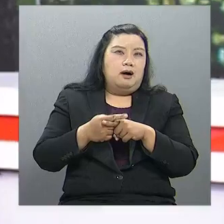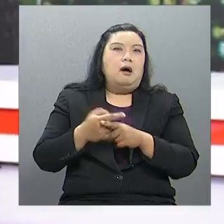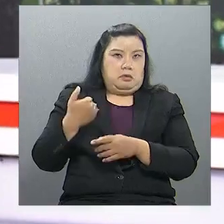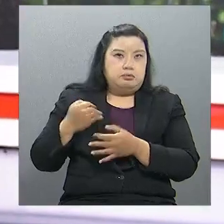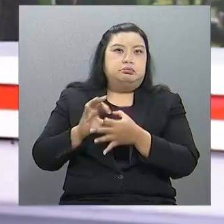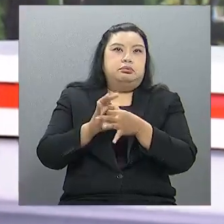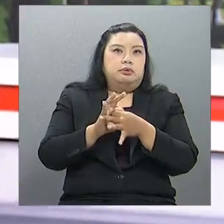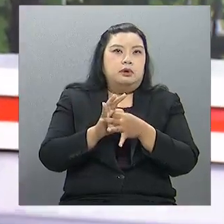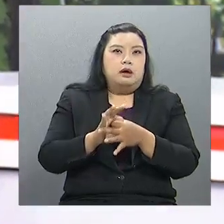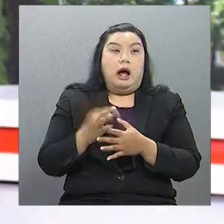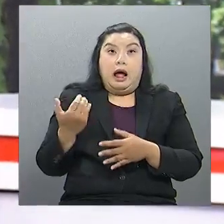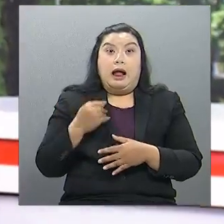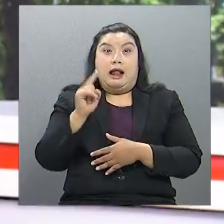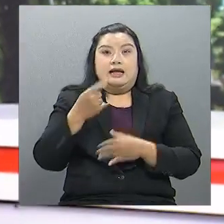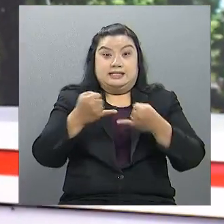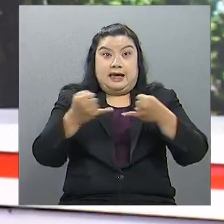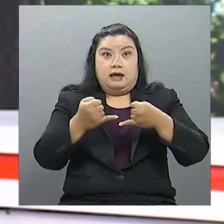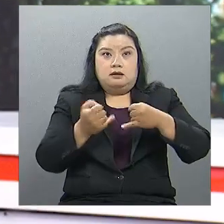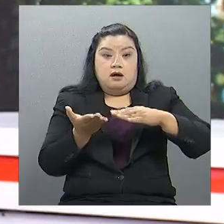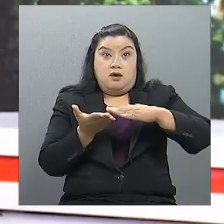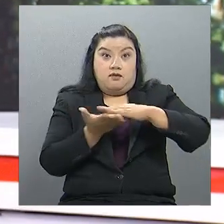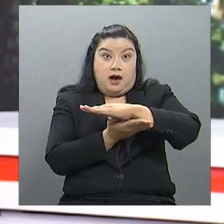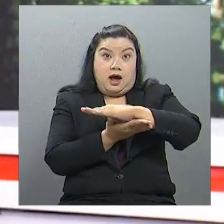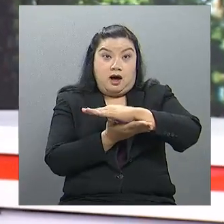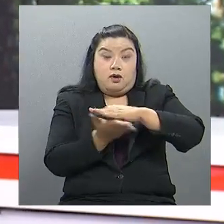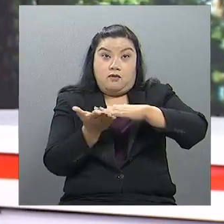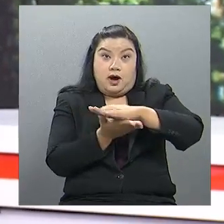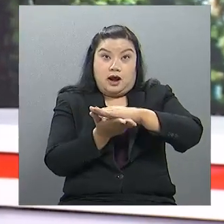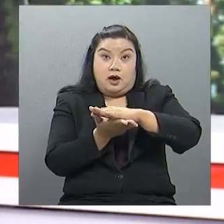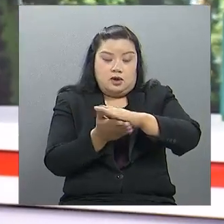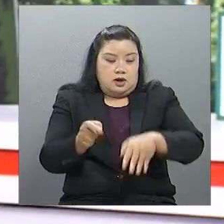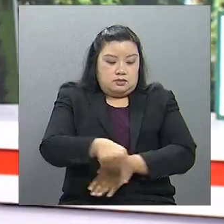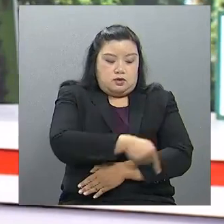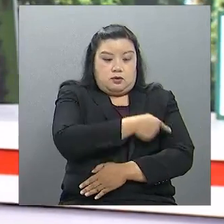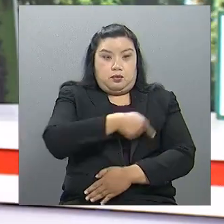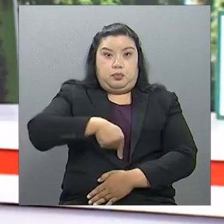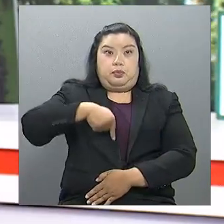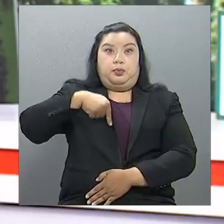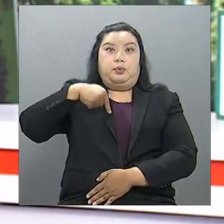่ในฝ่าท้ามาจ alémฉะนั้คความจิทผมบอกว